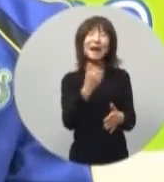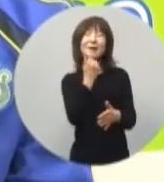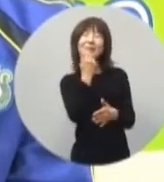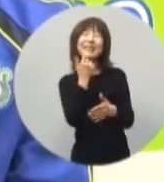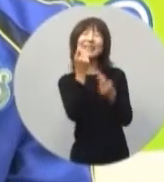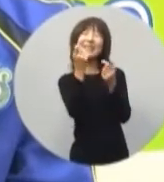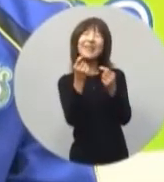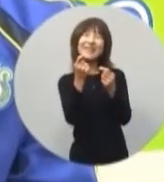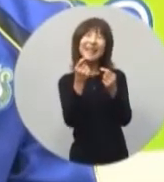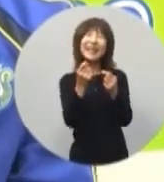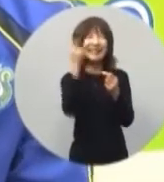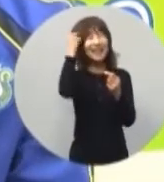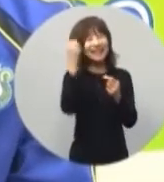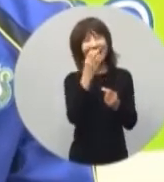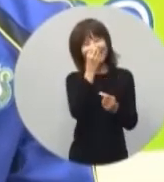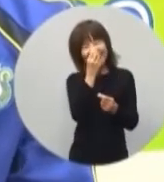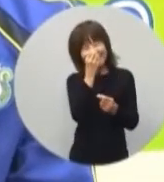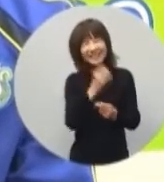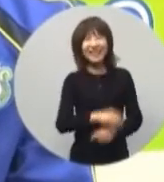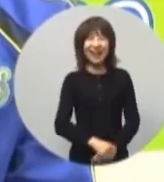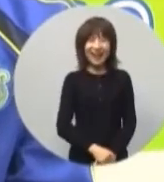で、恥ずかしいなこれ、